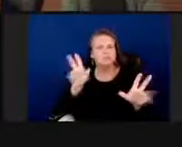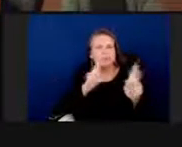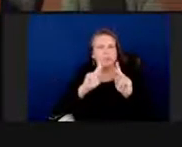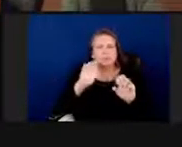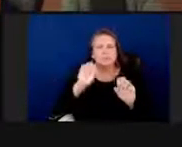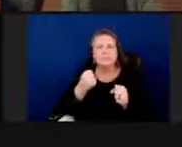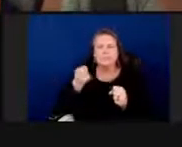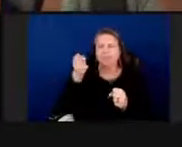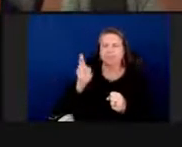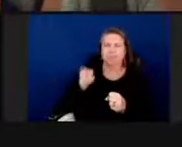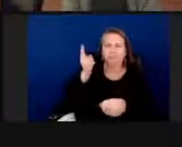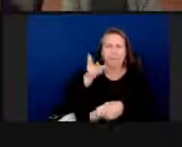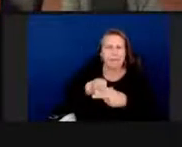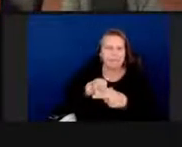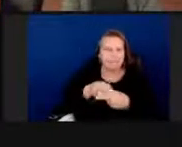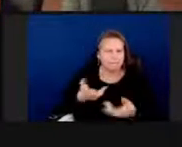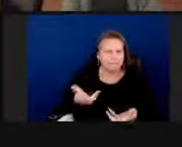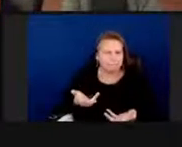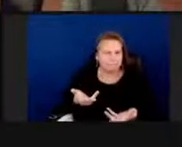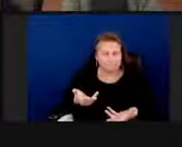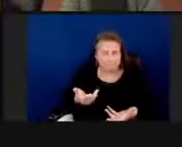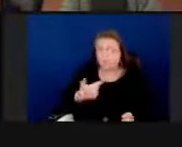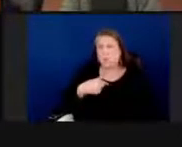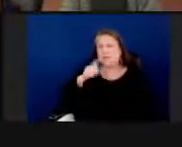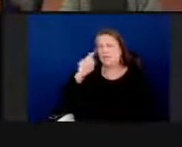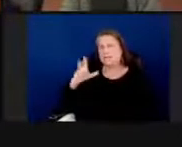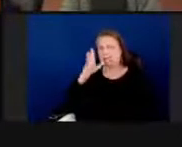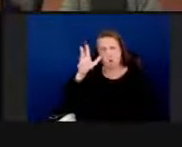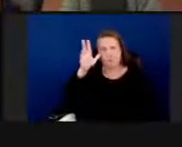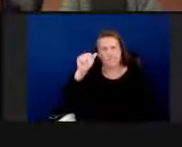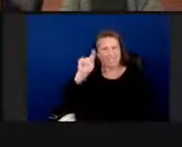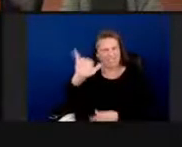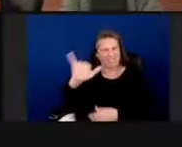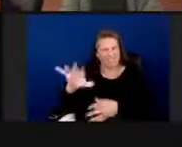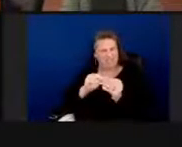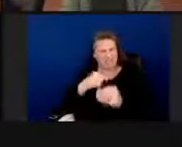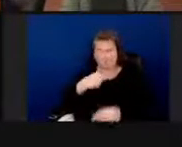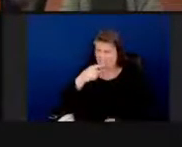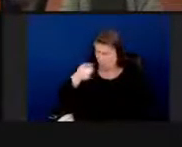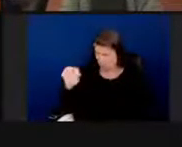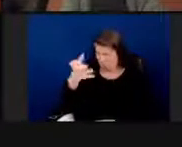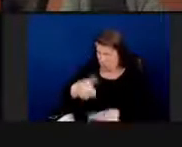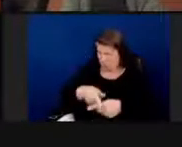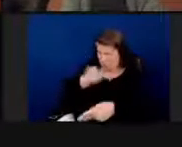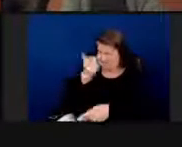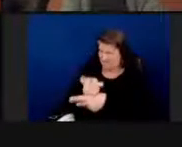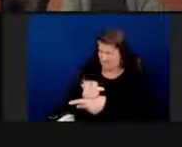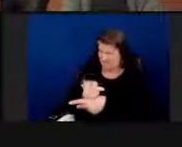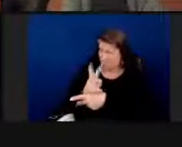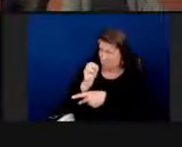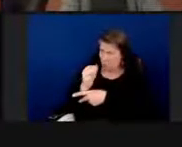kuwa kuna baadhi ya majina ambayo yametajwa, na ningependa